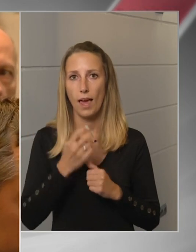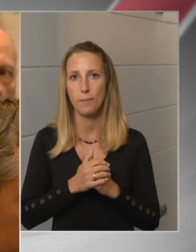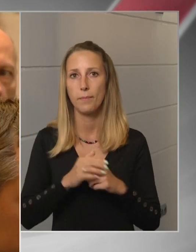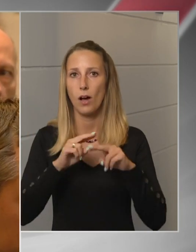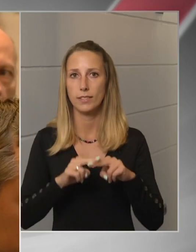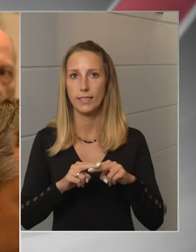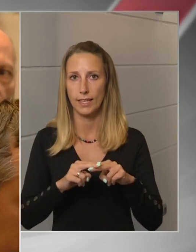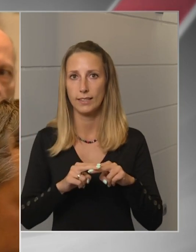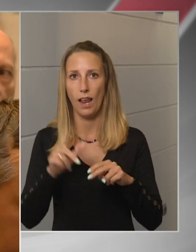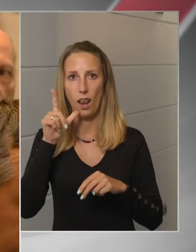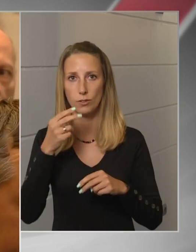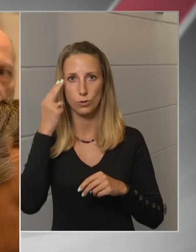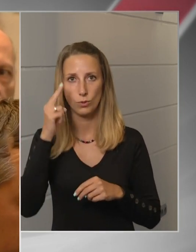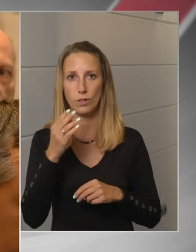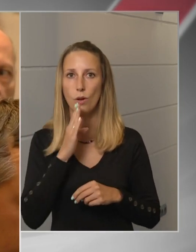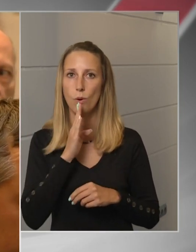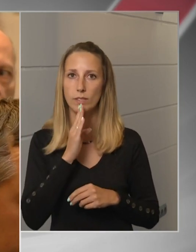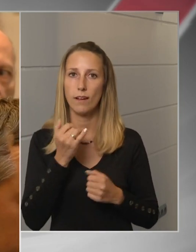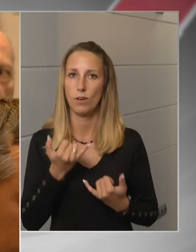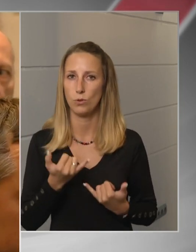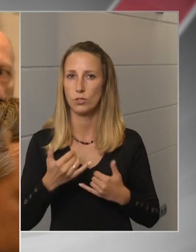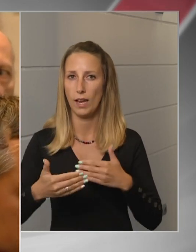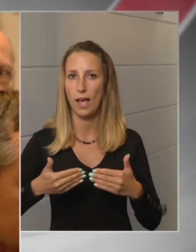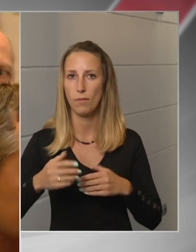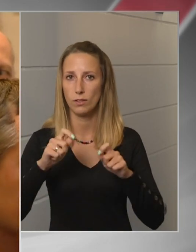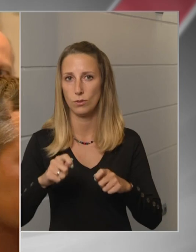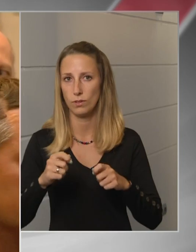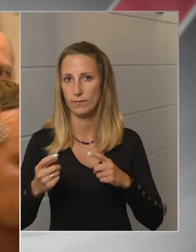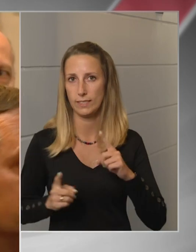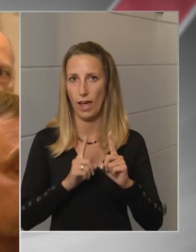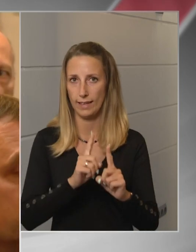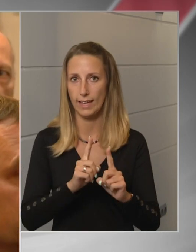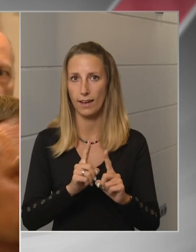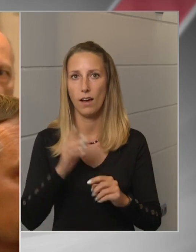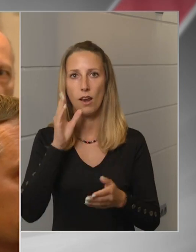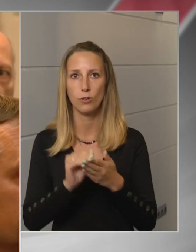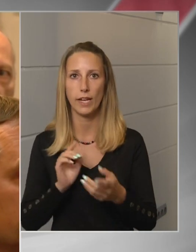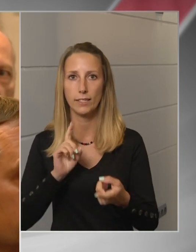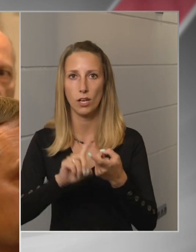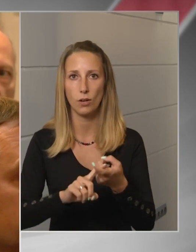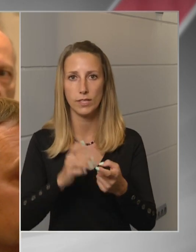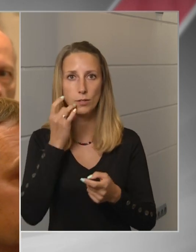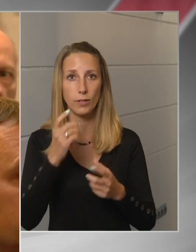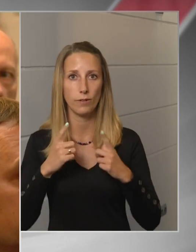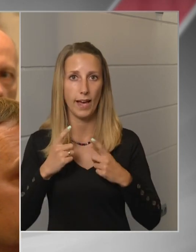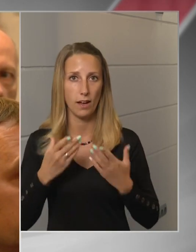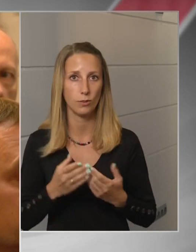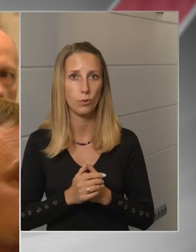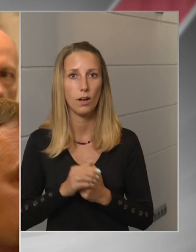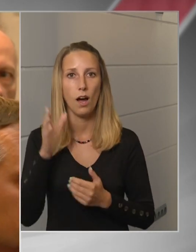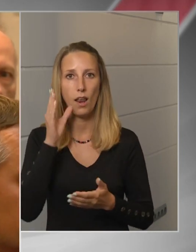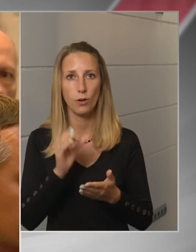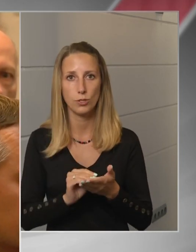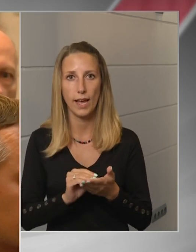ígérte Lantos úr, hogy őszel vagy mostanában állítják vissza a lakossági csatlakozást, hogy mikor várható ezen